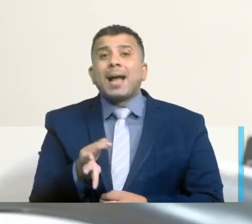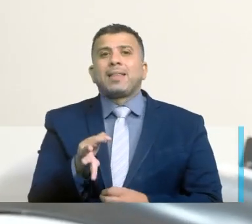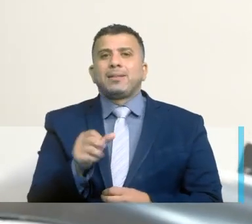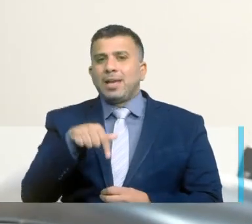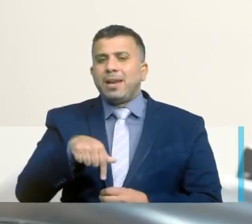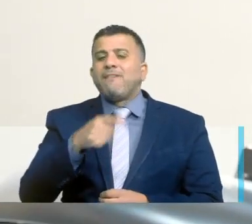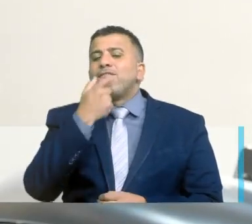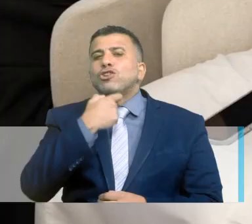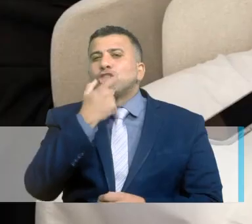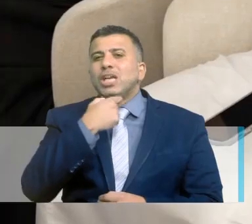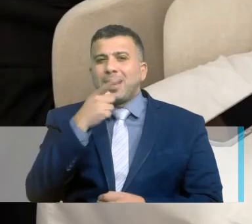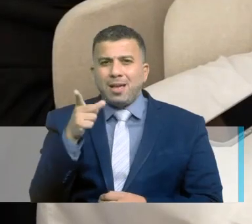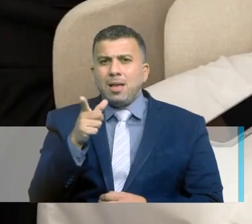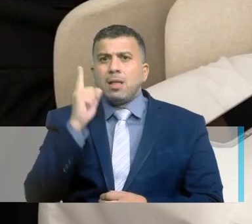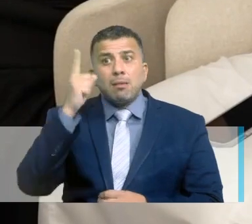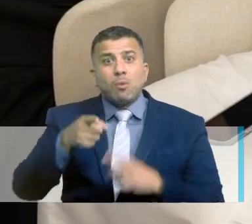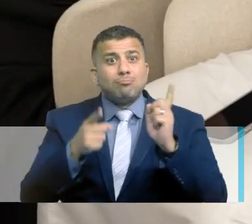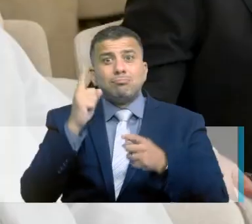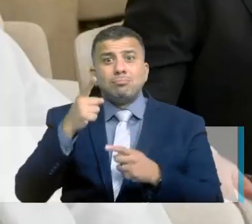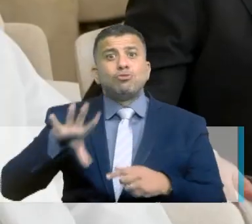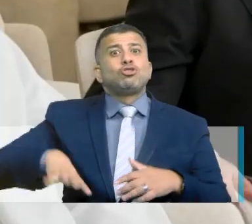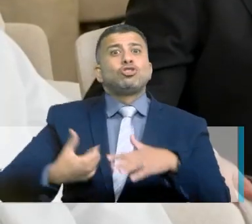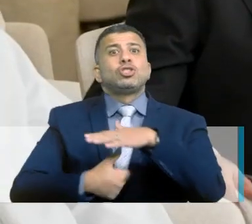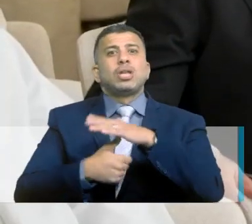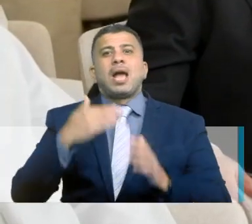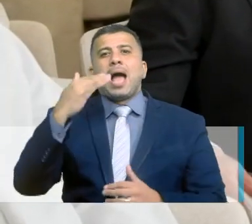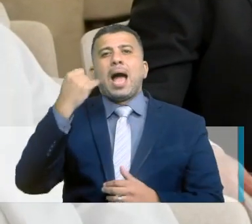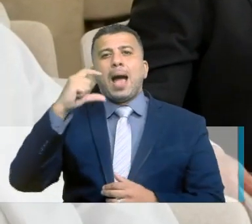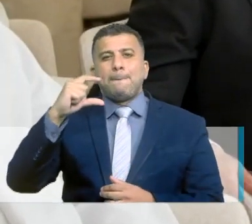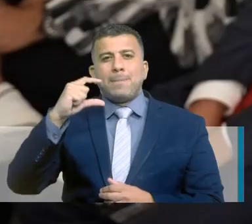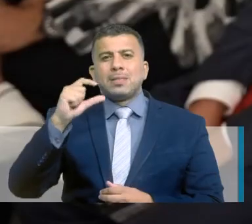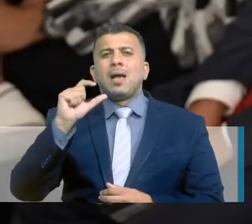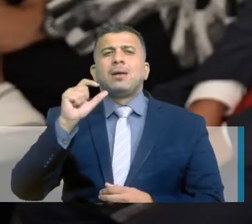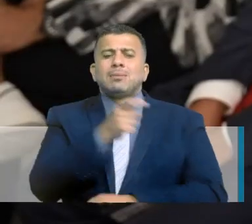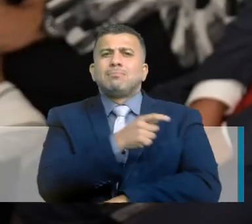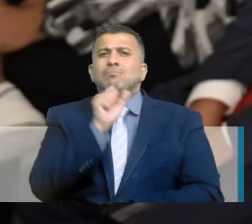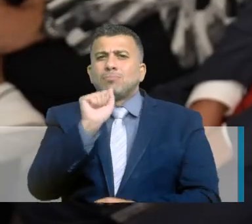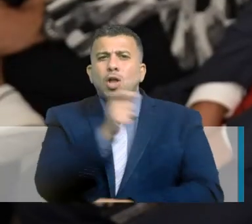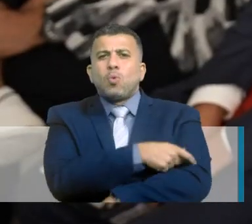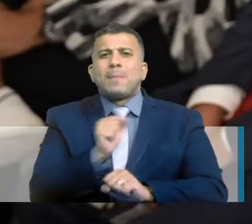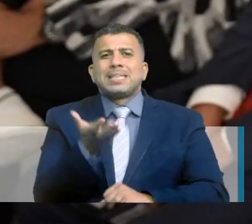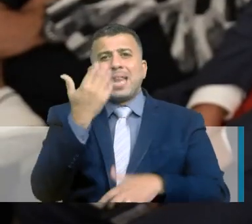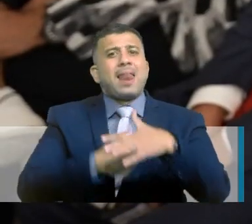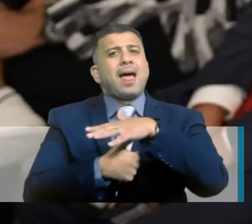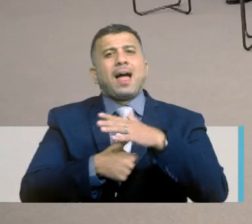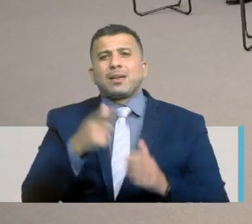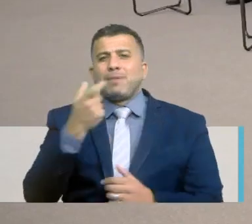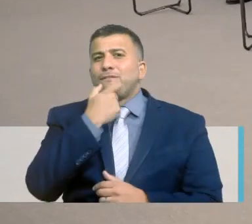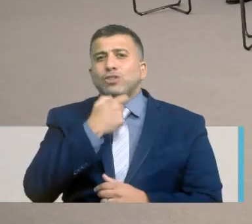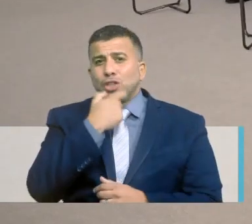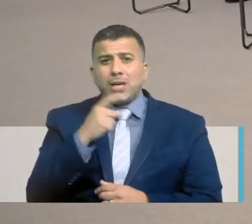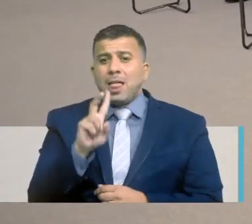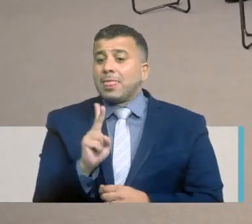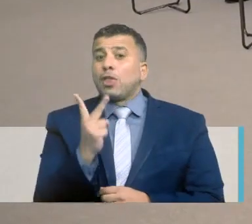مؤكدا حرص اماره الفجيره بتوجيهات صاحب السمو الشيخ حمد بن محمد الشرقي عضو المجلس الاعلى